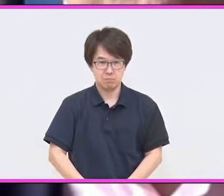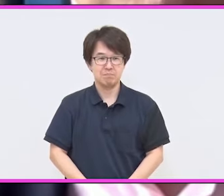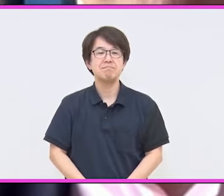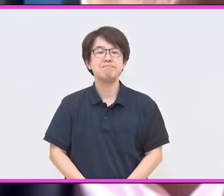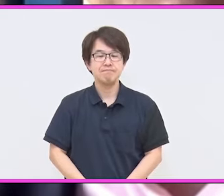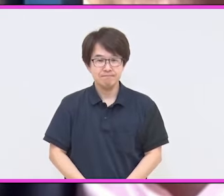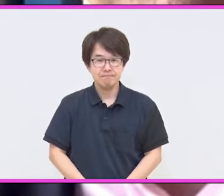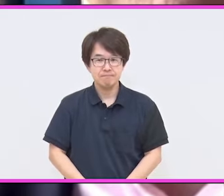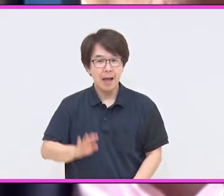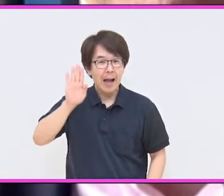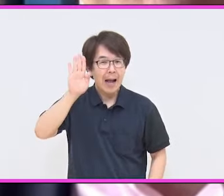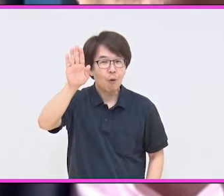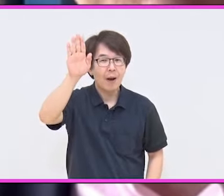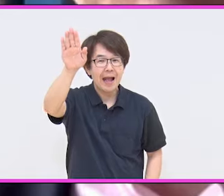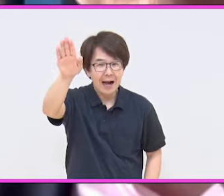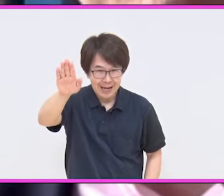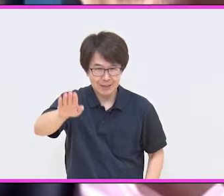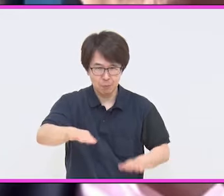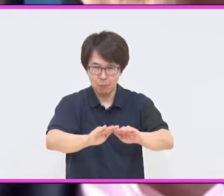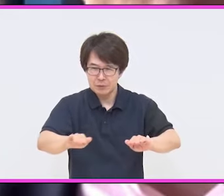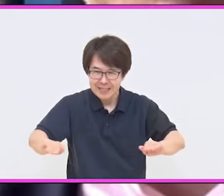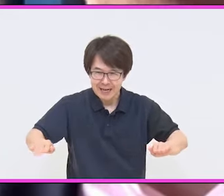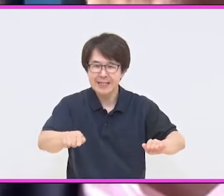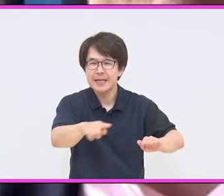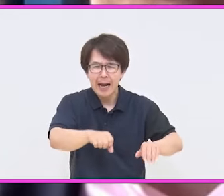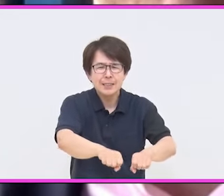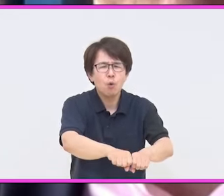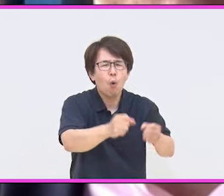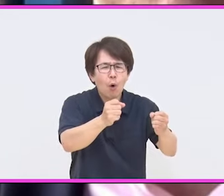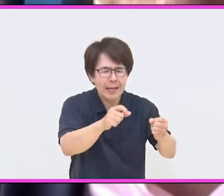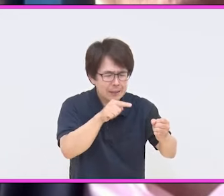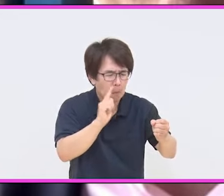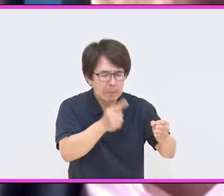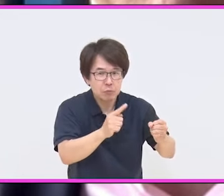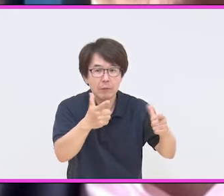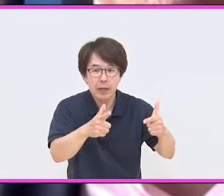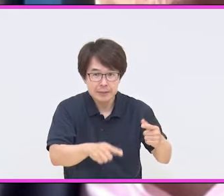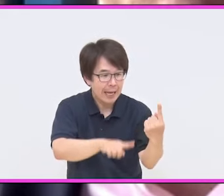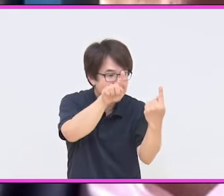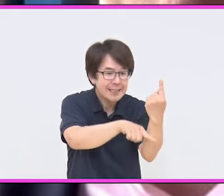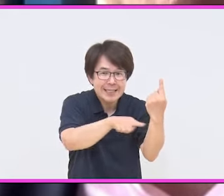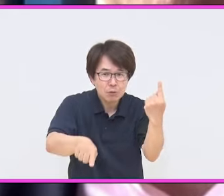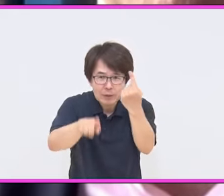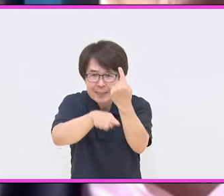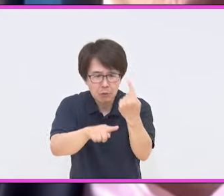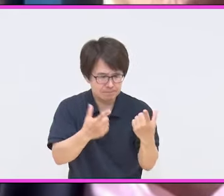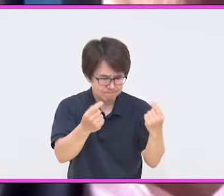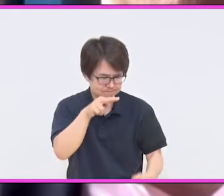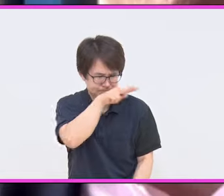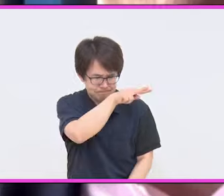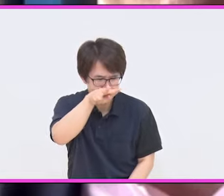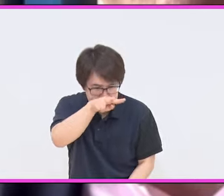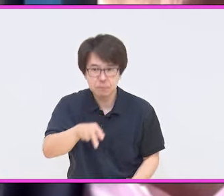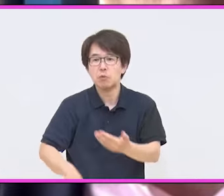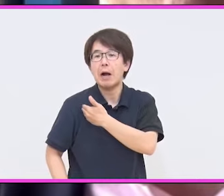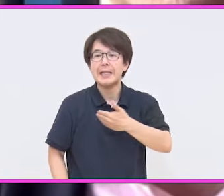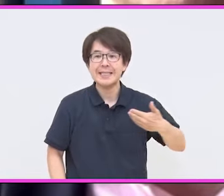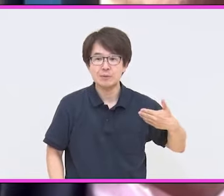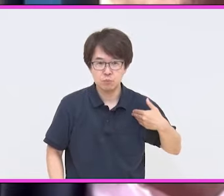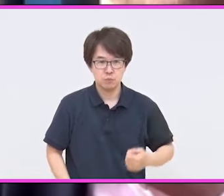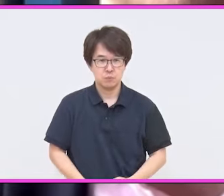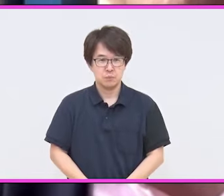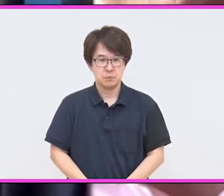To bring a generation of children growing up who don't see the disability but just see people doing sport is a great way